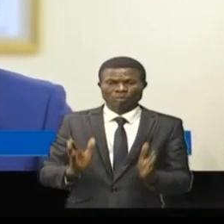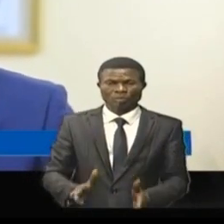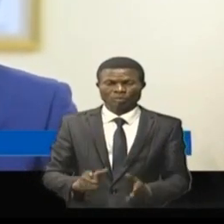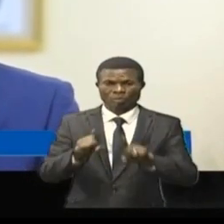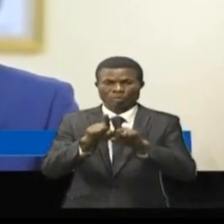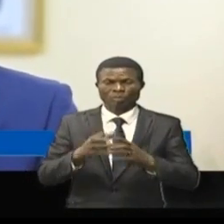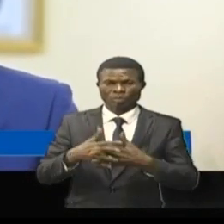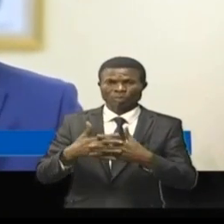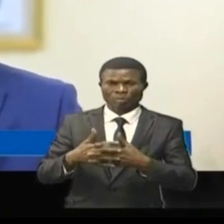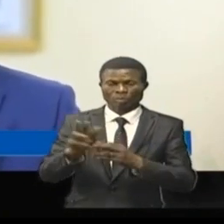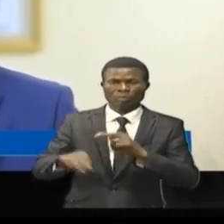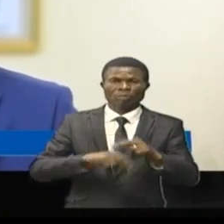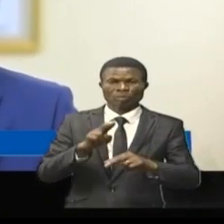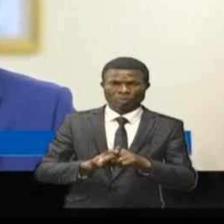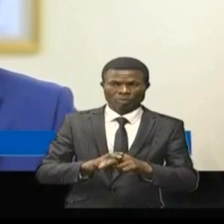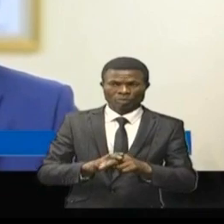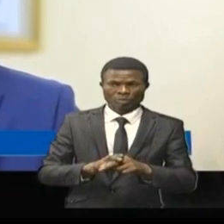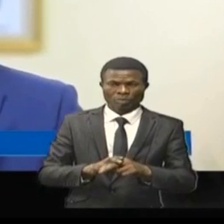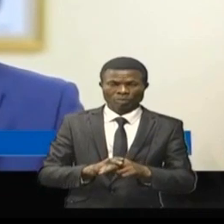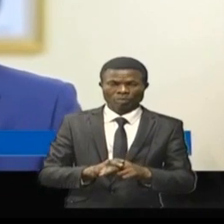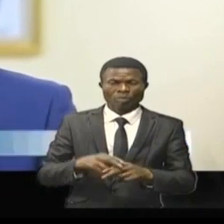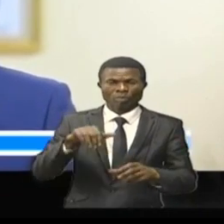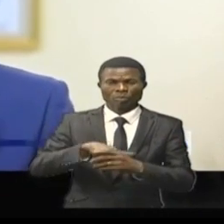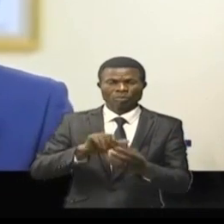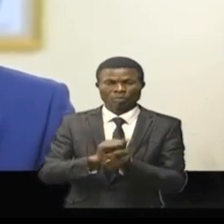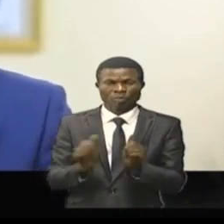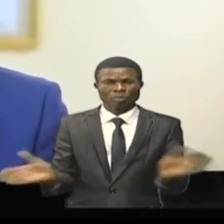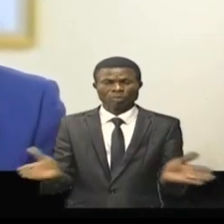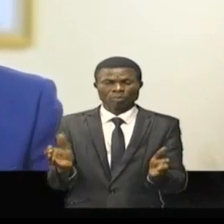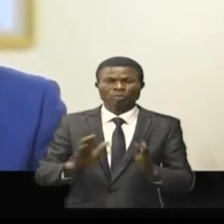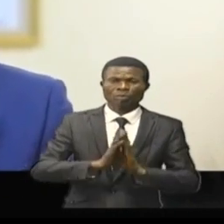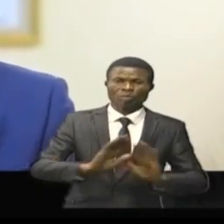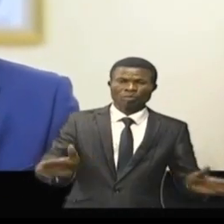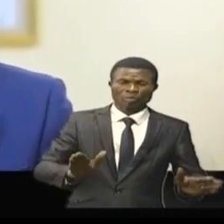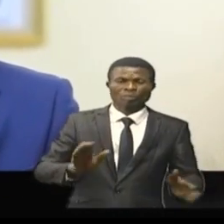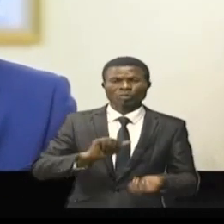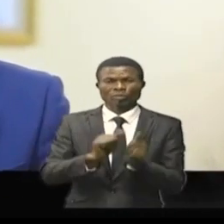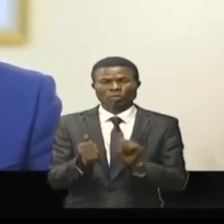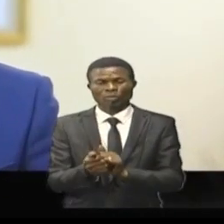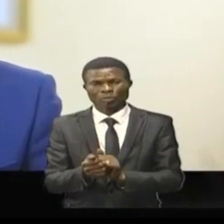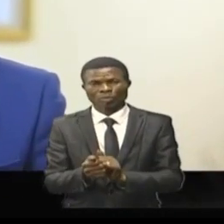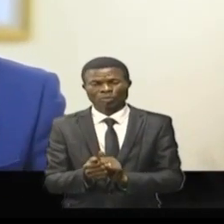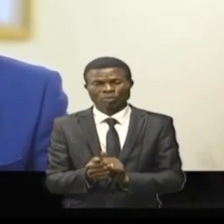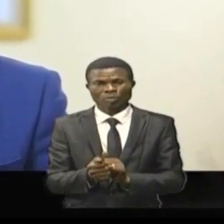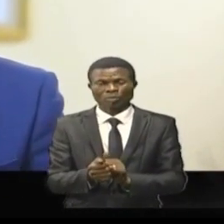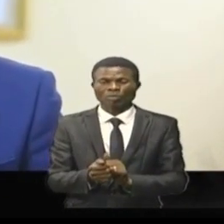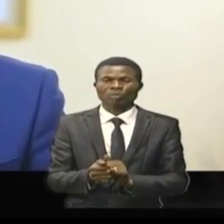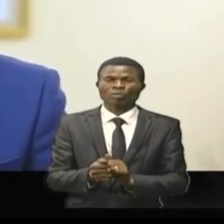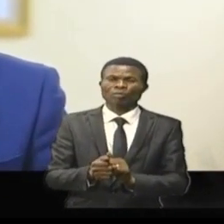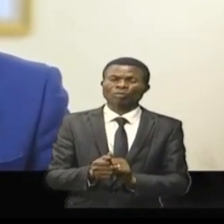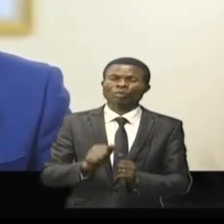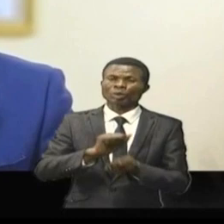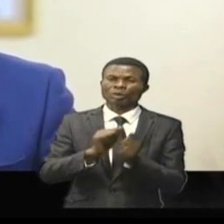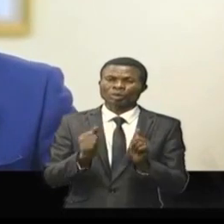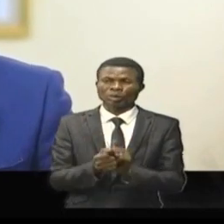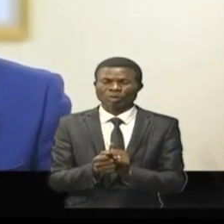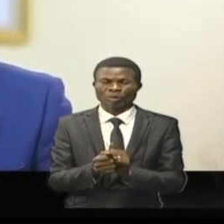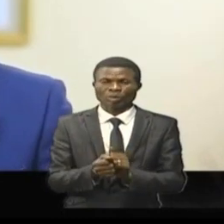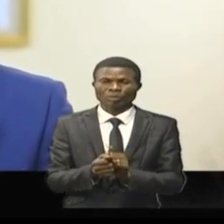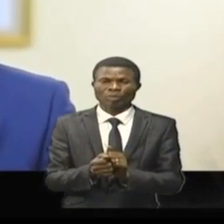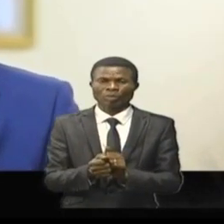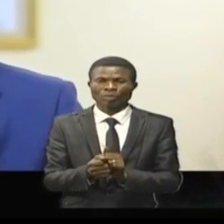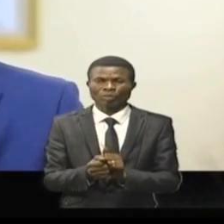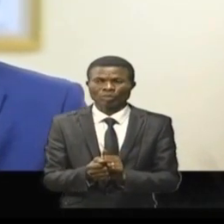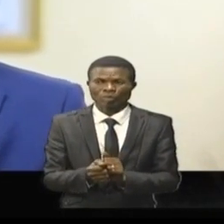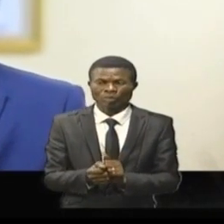partenariat naturel. Donc dans les domaines de renforcement des capacités, dans les domaines de, aussi